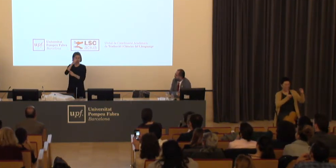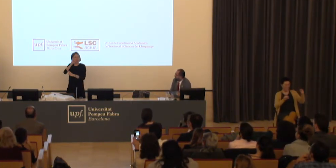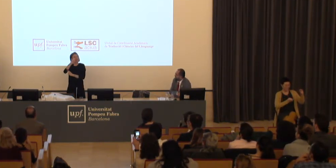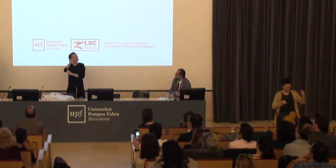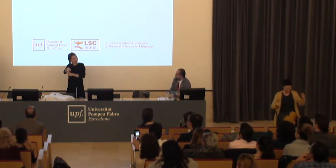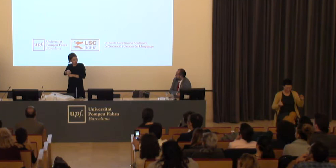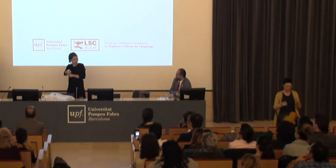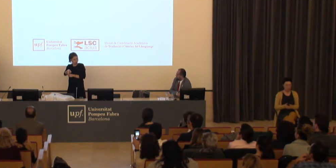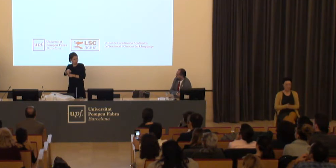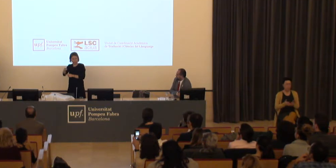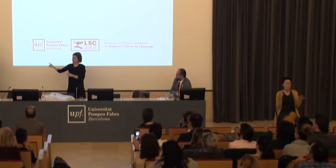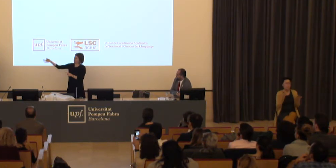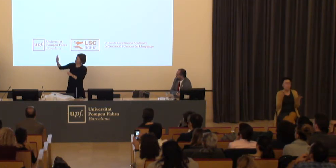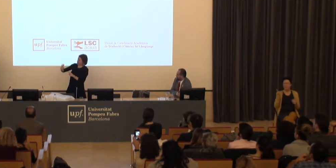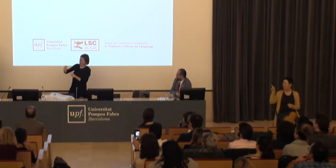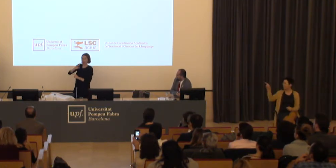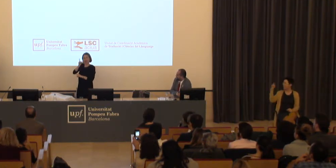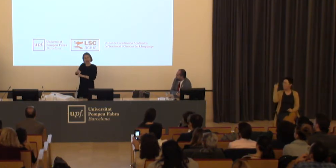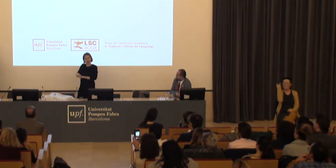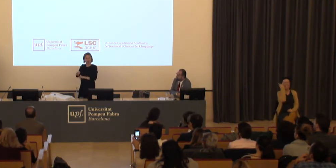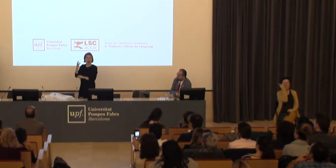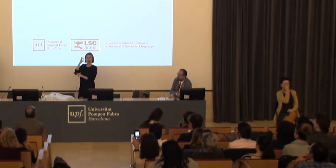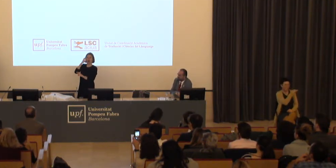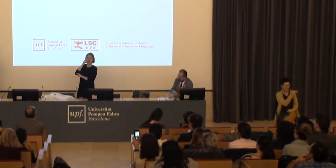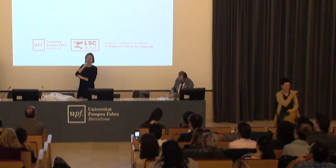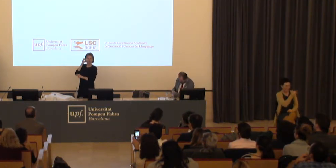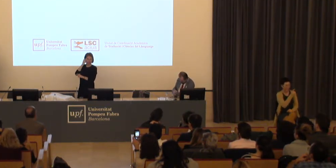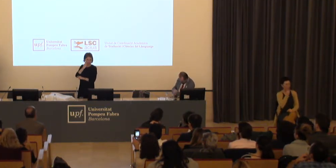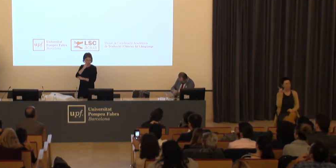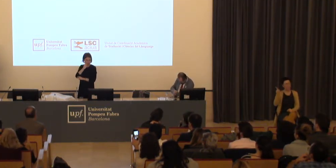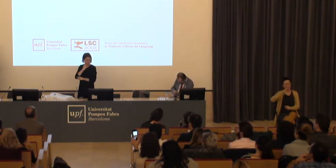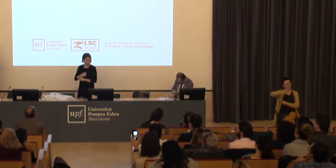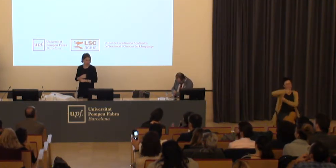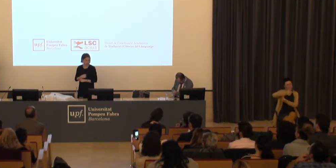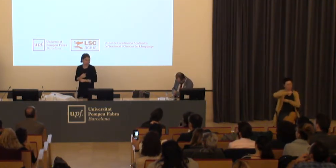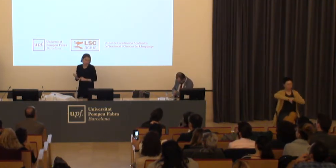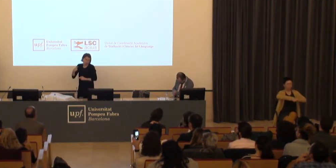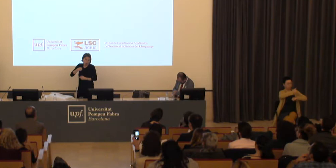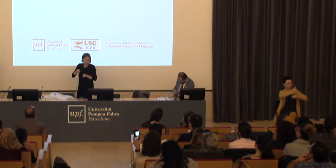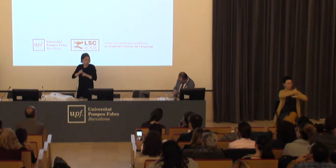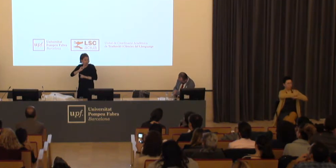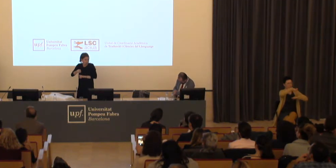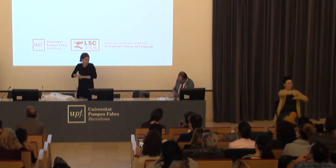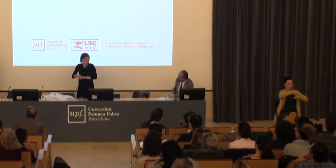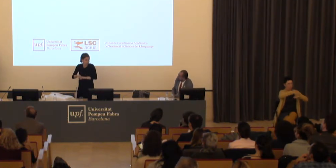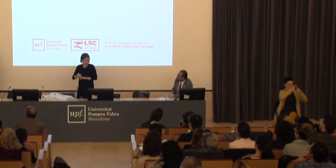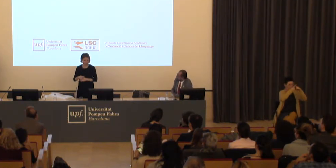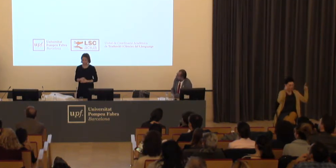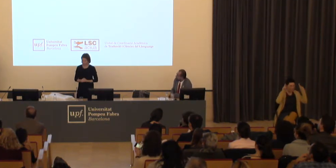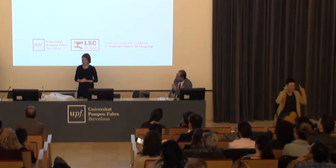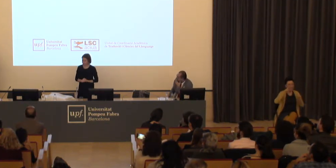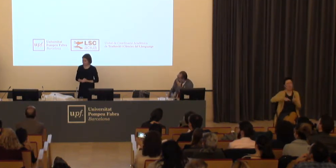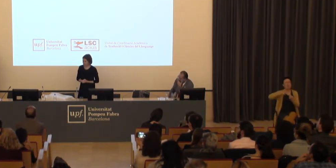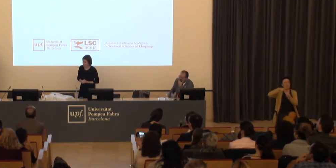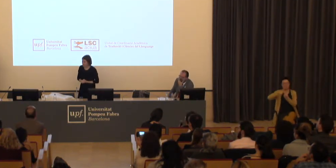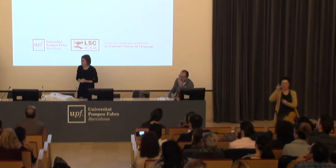I l'entrega la farà la Cristina Gelpí, vicerectora de la universitat, i el Sergi Torné com a